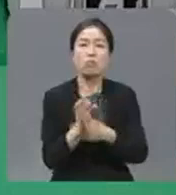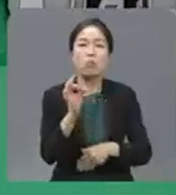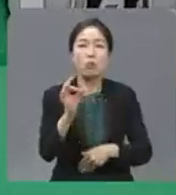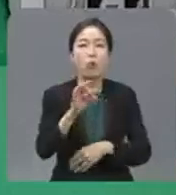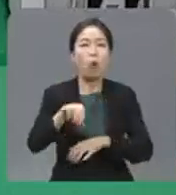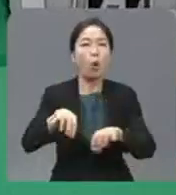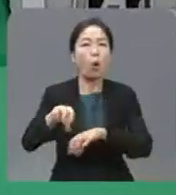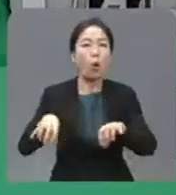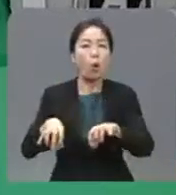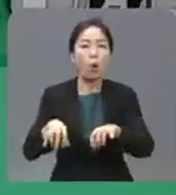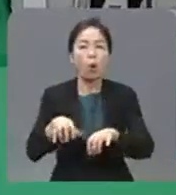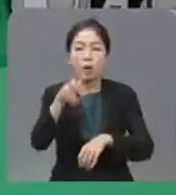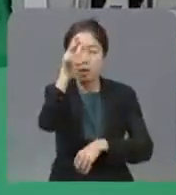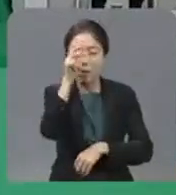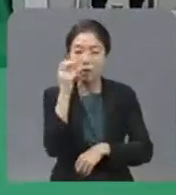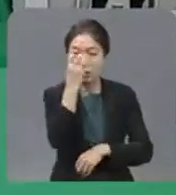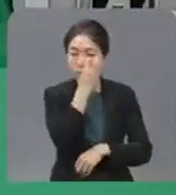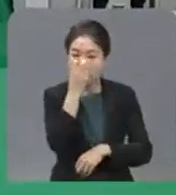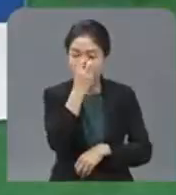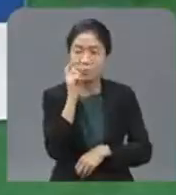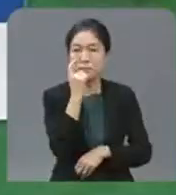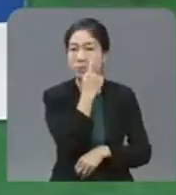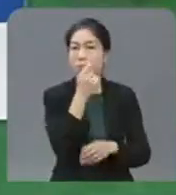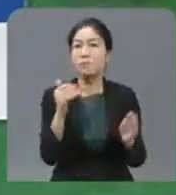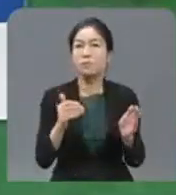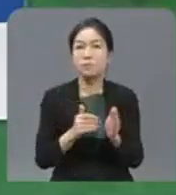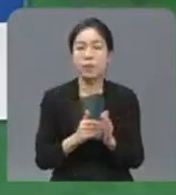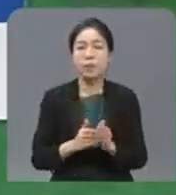세탁한 것도 경찰 조사에서 확인됐습니다